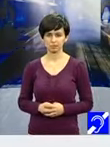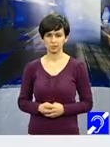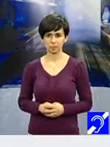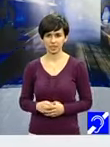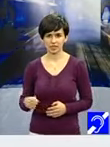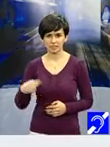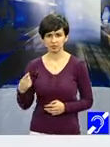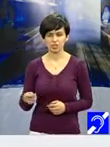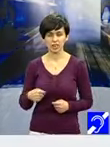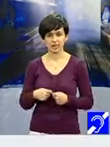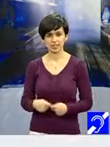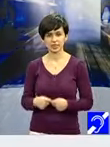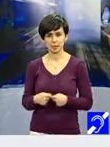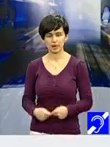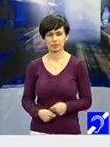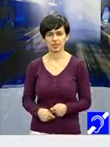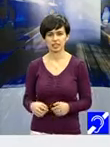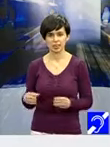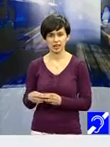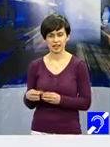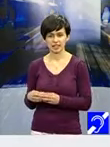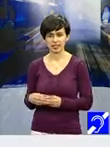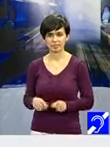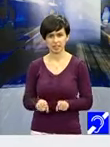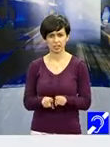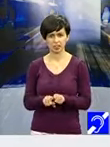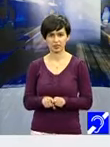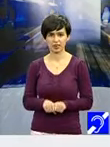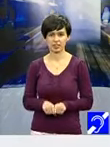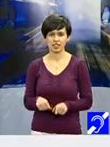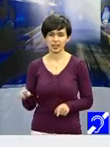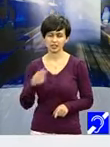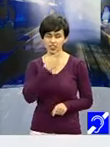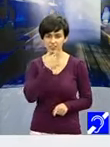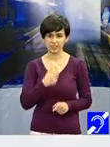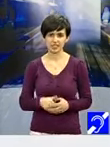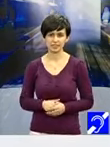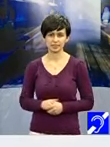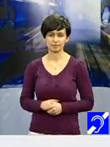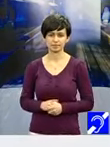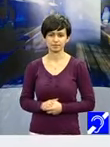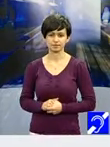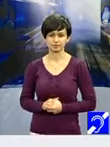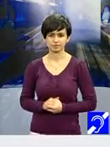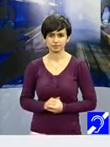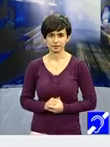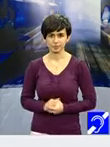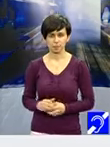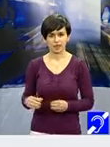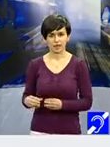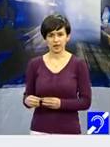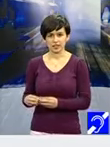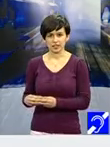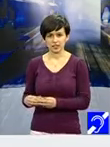ai echipei sunt tot de 13 ani, aveți și de la școala Hațeganu, din cât am înțeles, da? Este o echipă